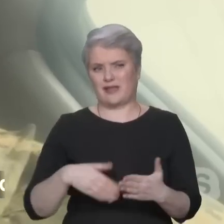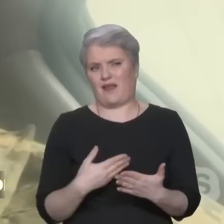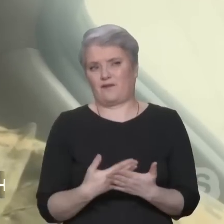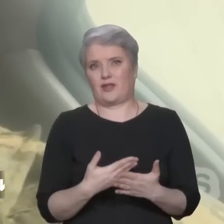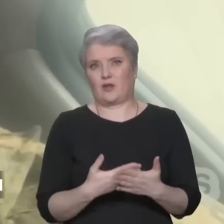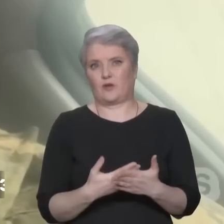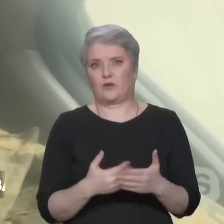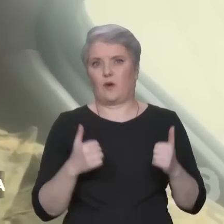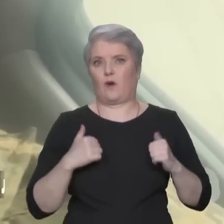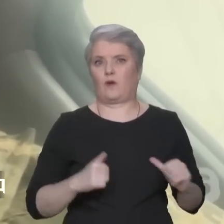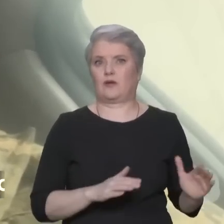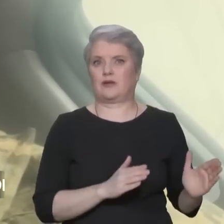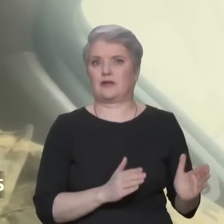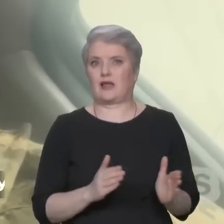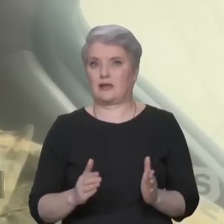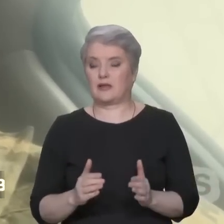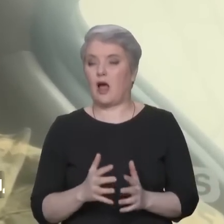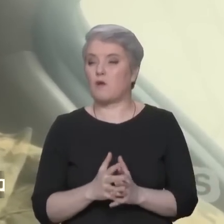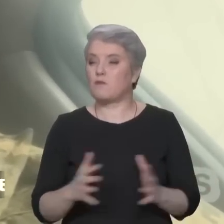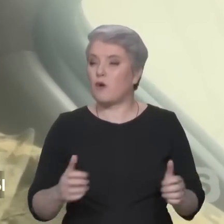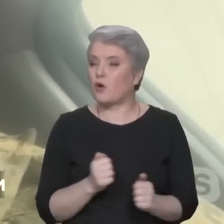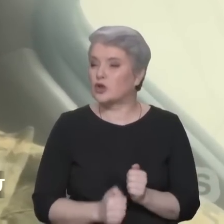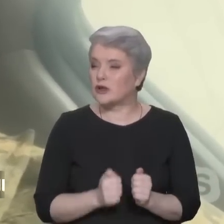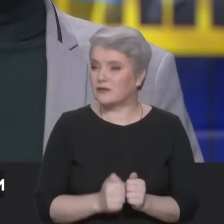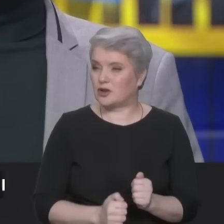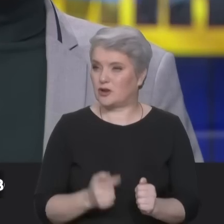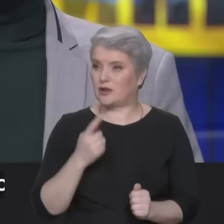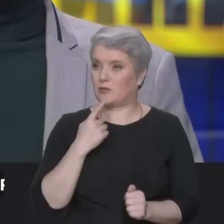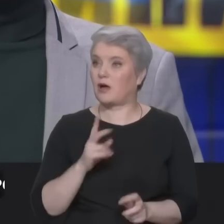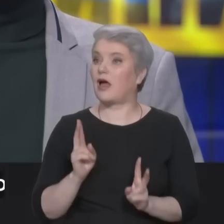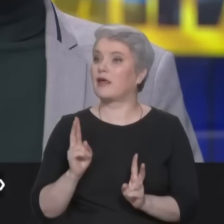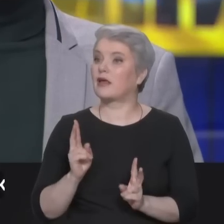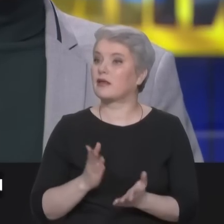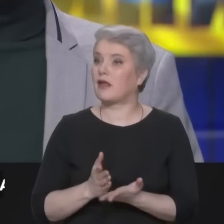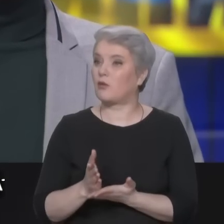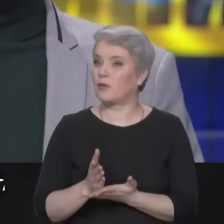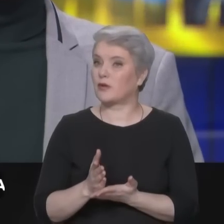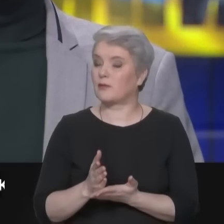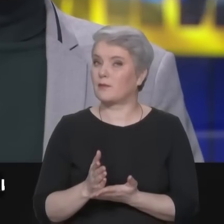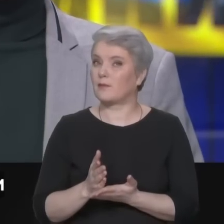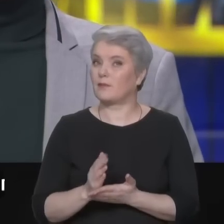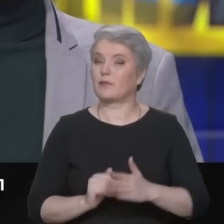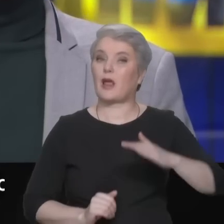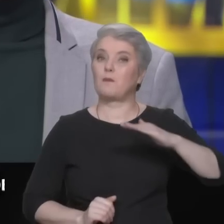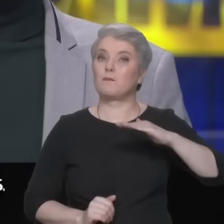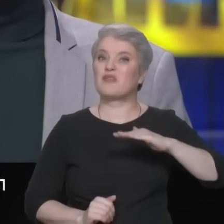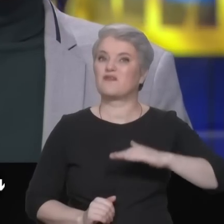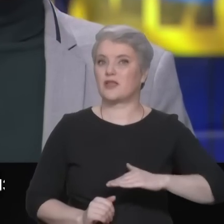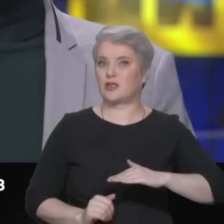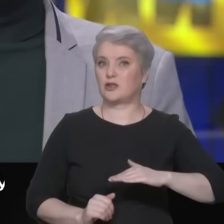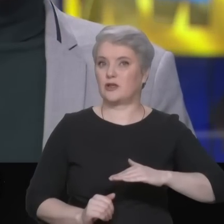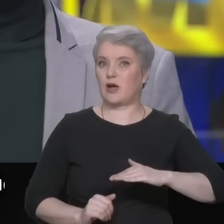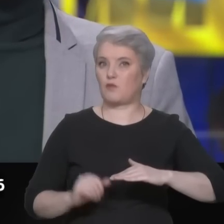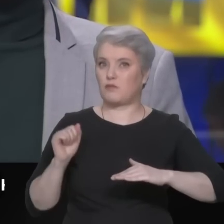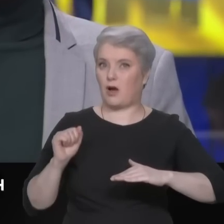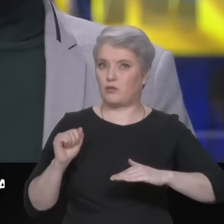затишшя, знову почастішали ці спроби. А на яких напрямках? На південній околиці від Бахмута і північній